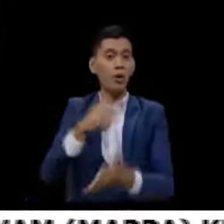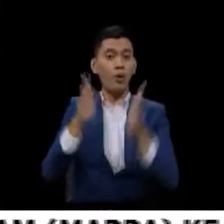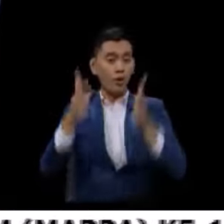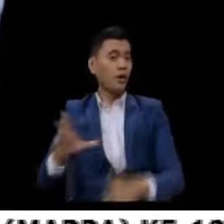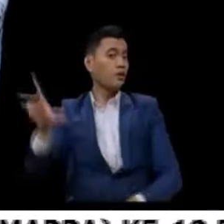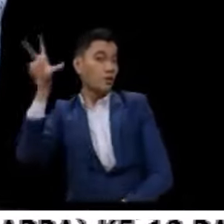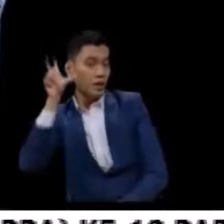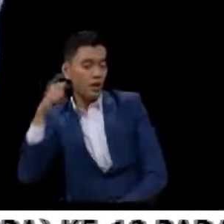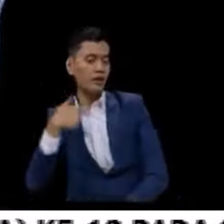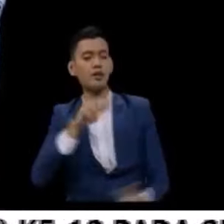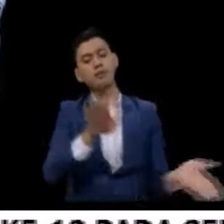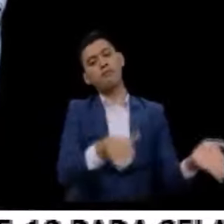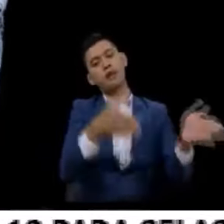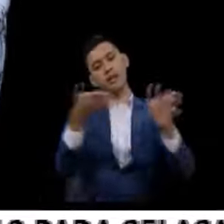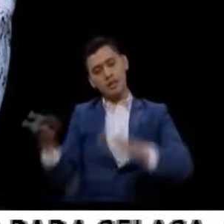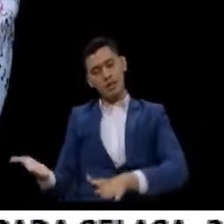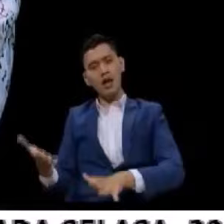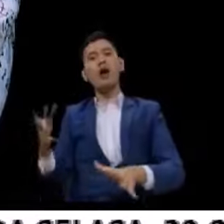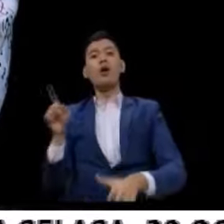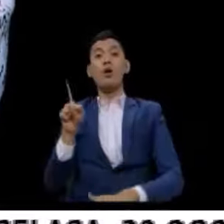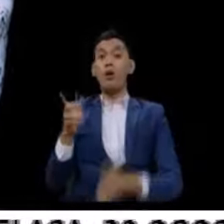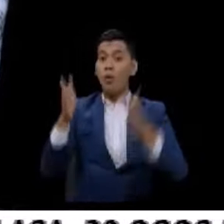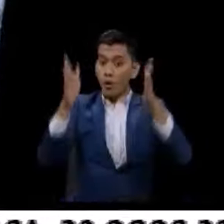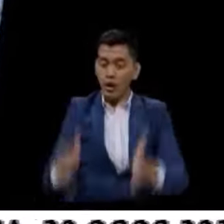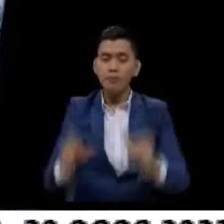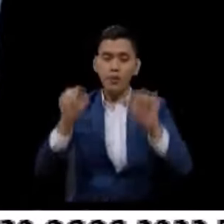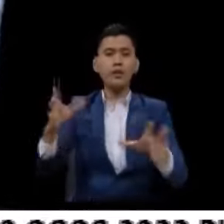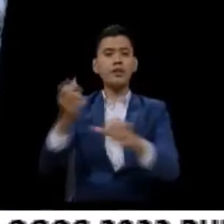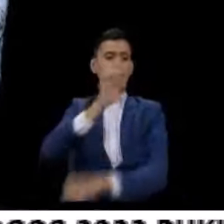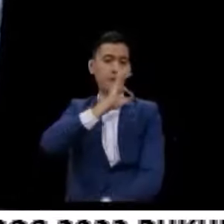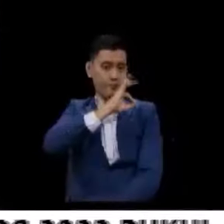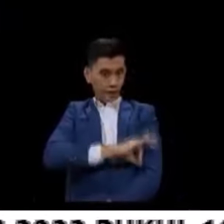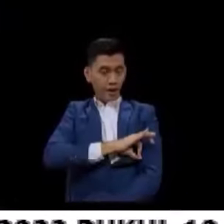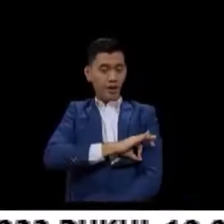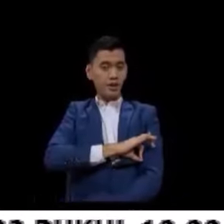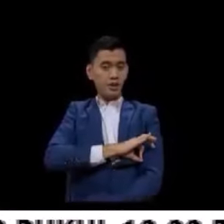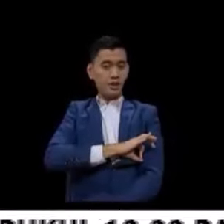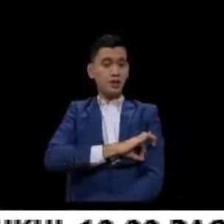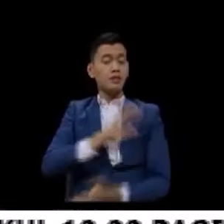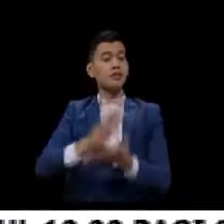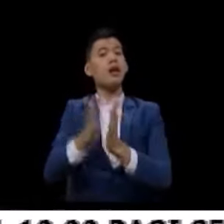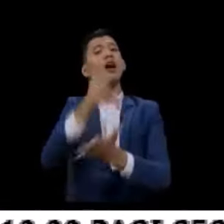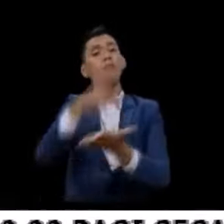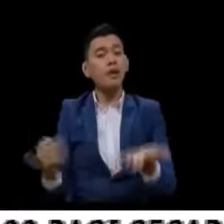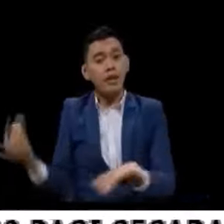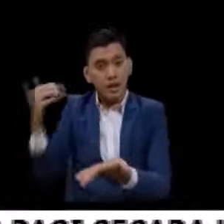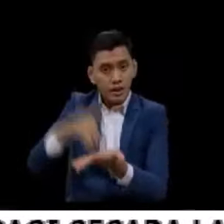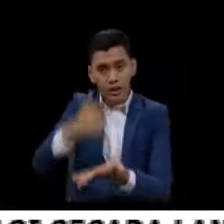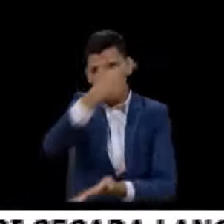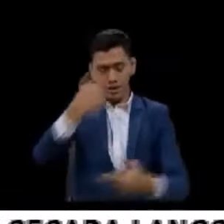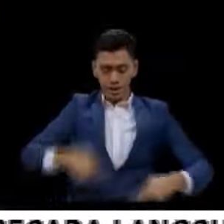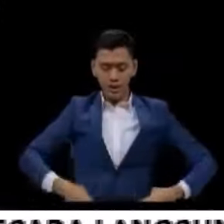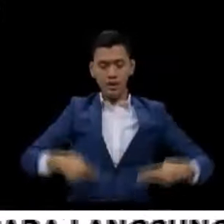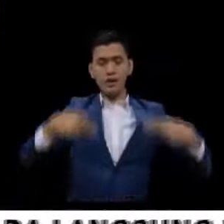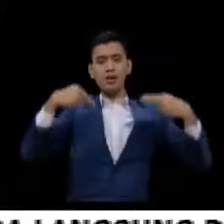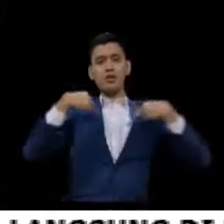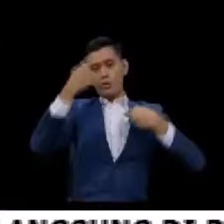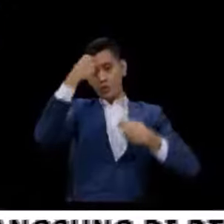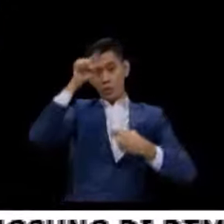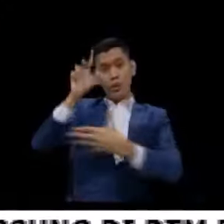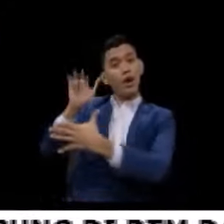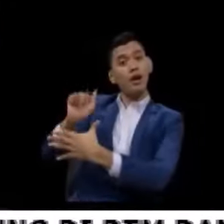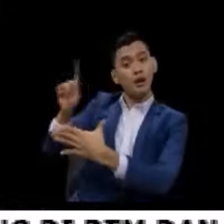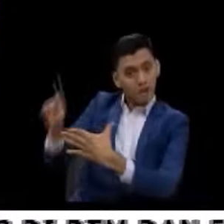dino yang kita matipul pengangkat dapat manfaat Senin Oke oke kita karena hidupnya